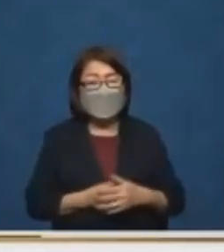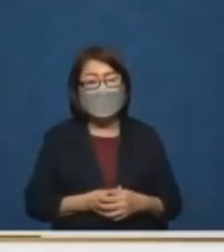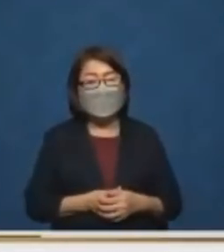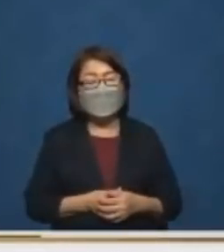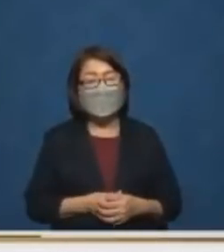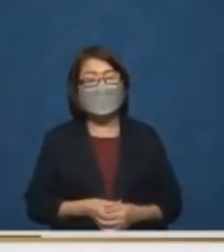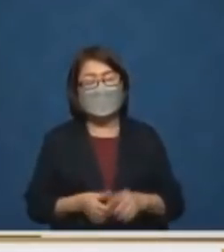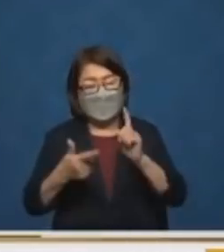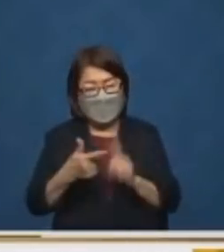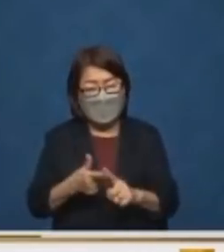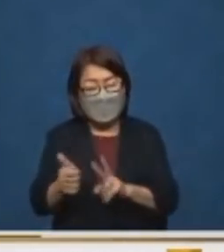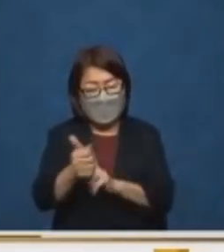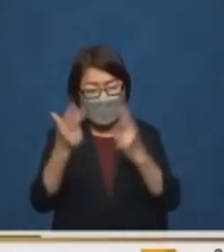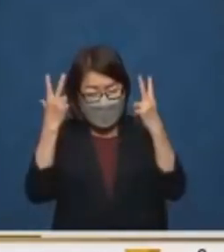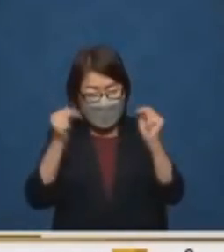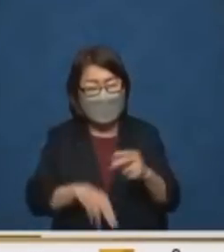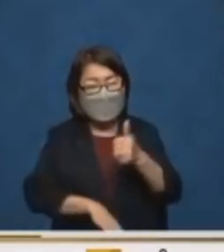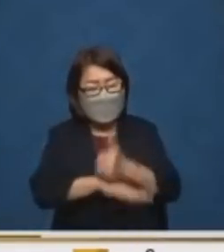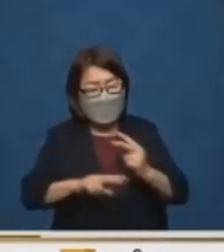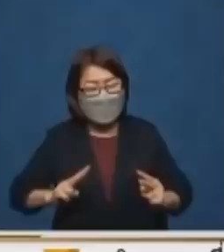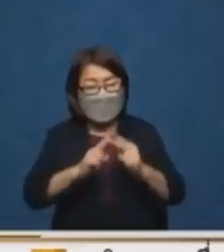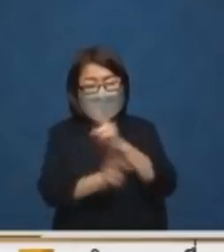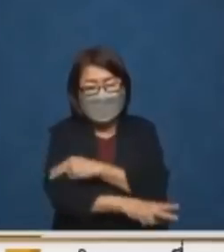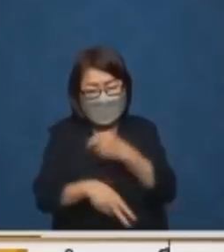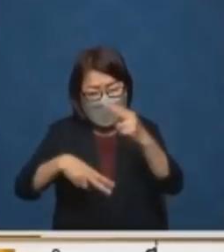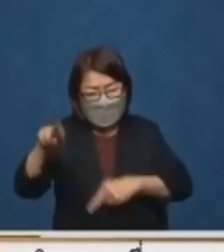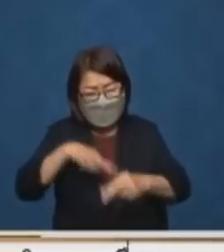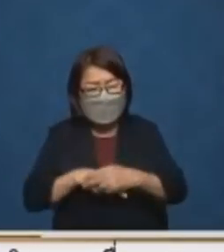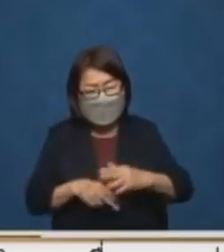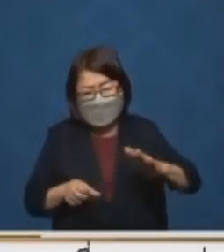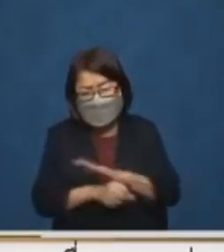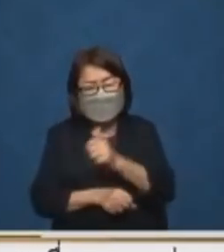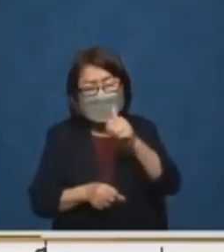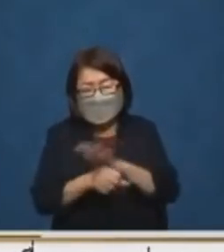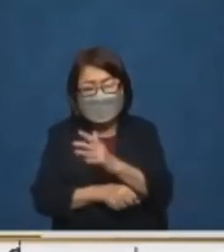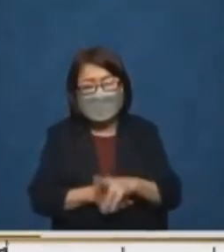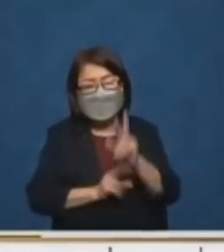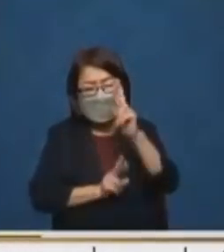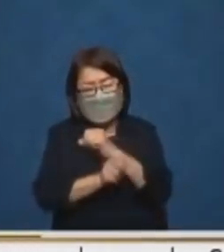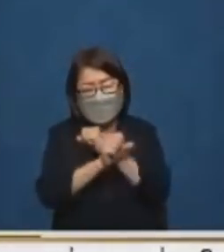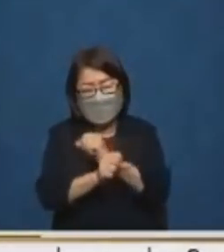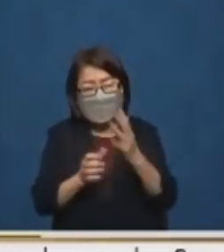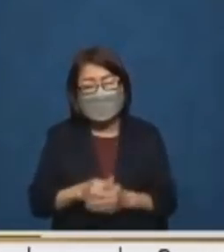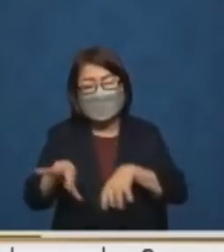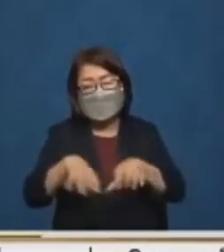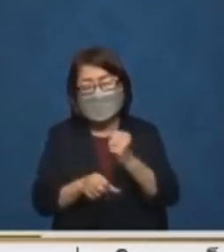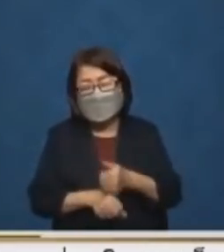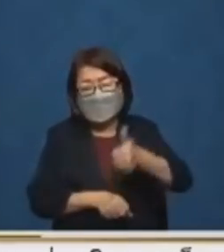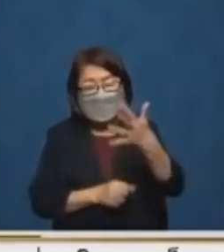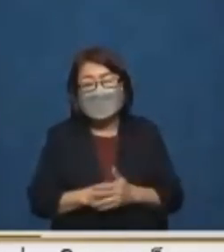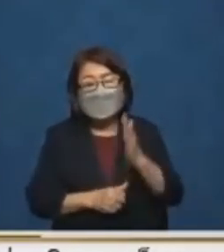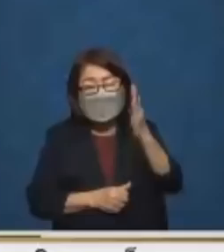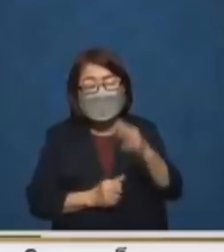ในอนุทีนไม่กวดขันไม่รอบครอบไม่ละมระวังไม่ควบคุมจมทัให้ระบบสาธานะสุขลมเหลวกั